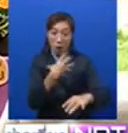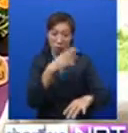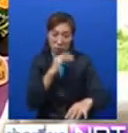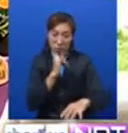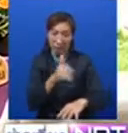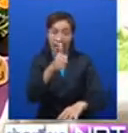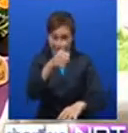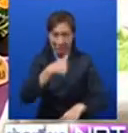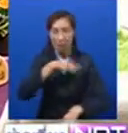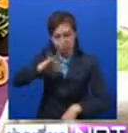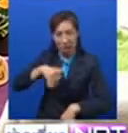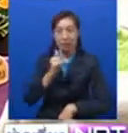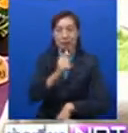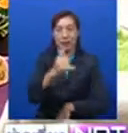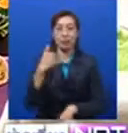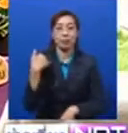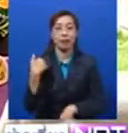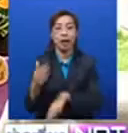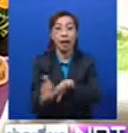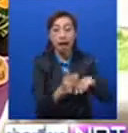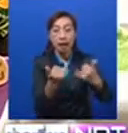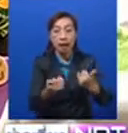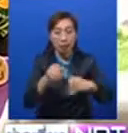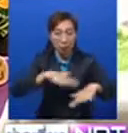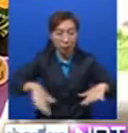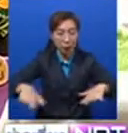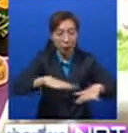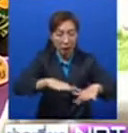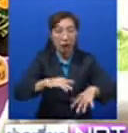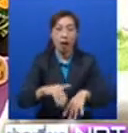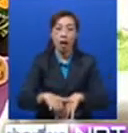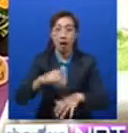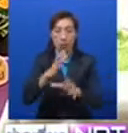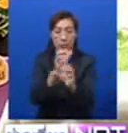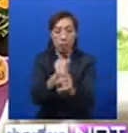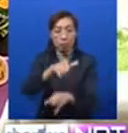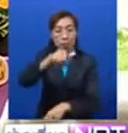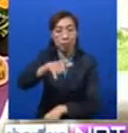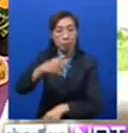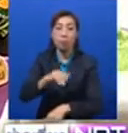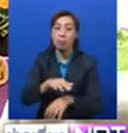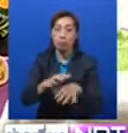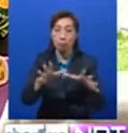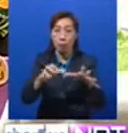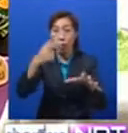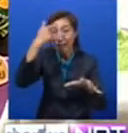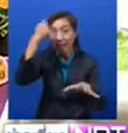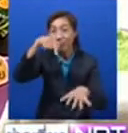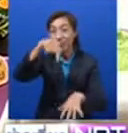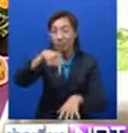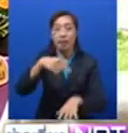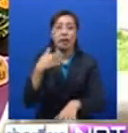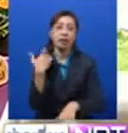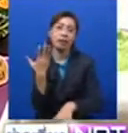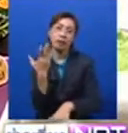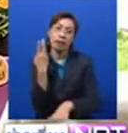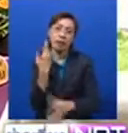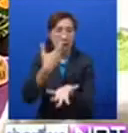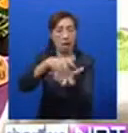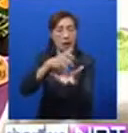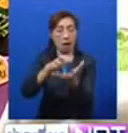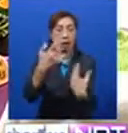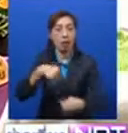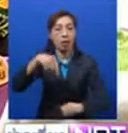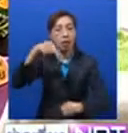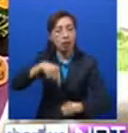อนนะคะ ใช่ค่ะ เอาละค่ะกลับมาดูบรรยากาศบริเวณลานปูดำหรือว่าที่อนุสาวรีย์ปูดำกันนิดนึงก่อนนะคะที่บอกไปเมื่อสักครู่นี้นะคะ